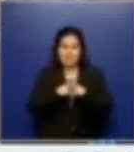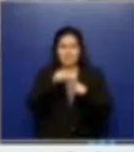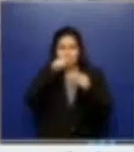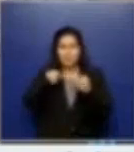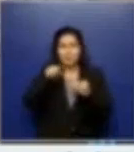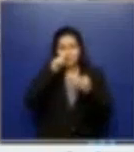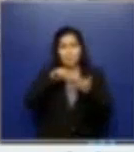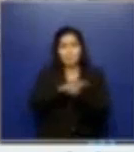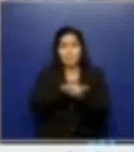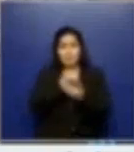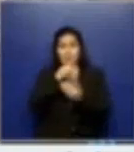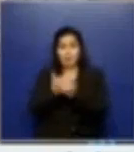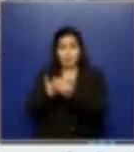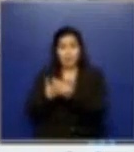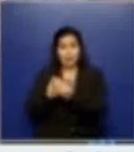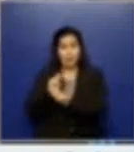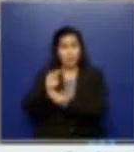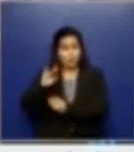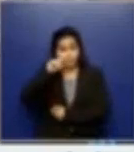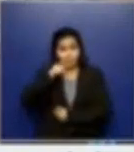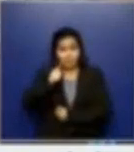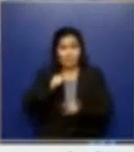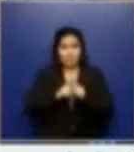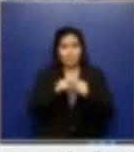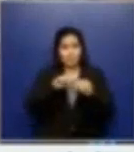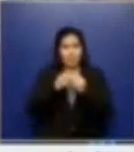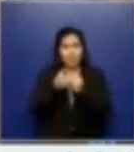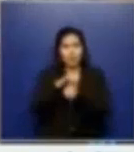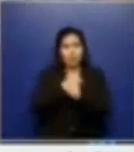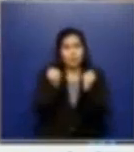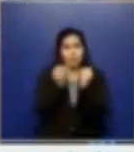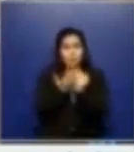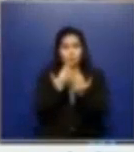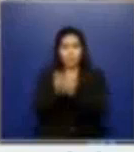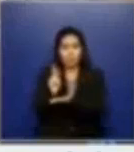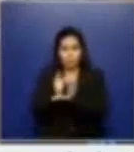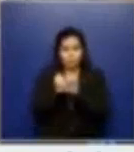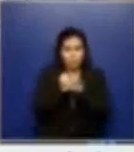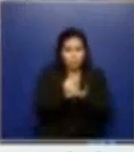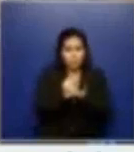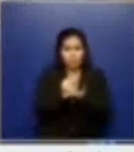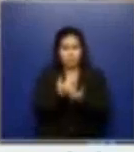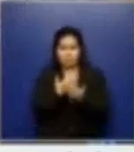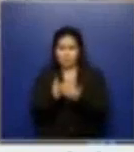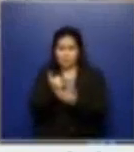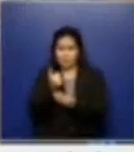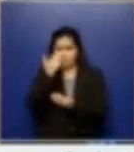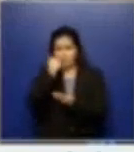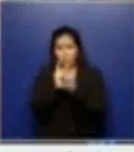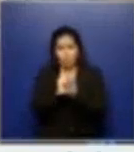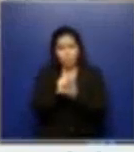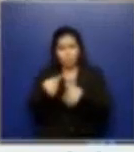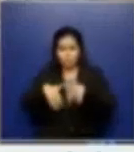กู้มาเยียวยากันเลยฐานะการคลังดีทำไมต้องกู้ครับทำไมวันนี้ประชาชนต้องลำบ